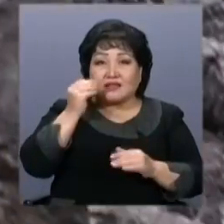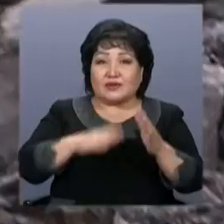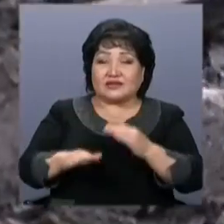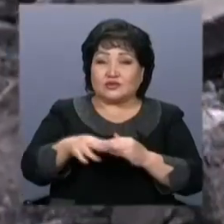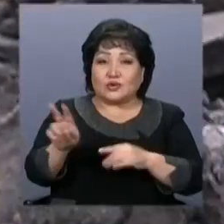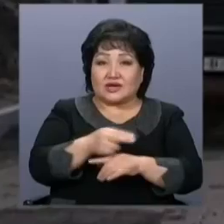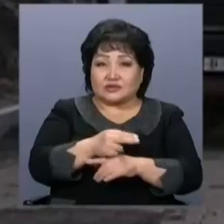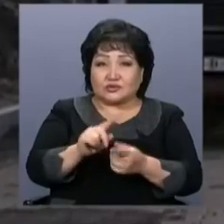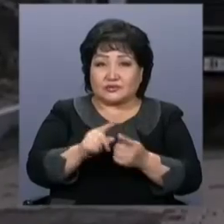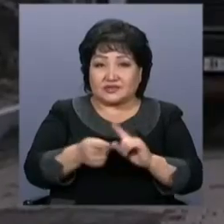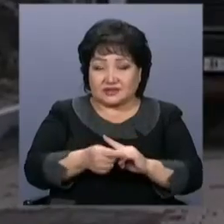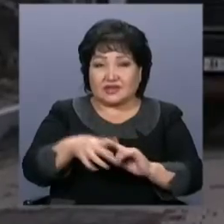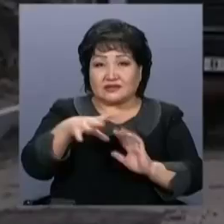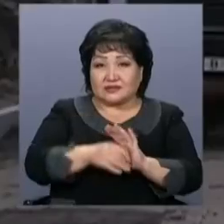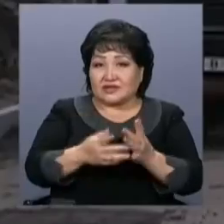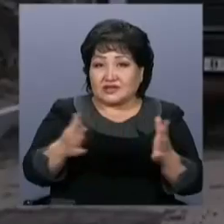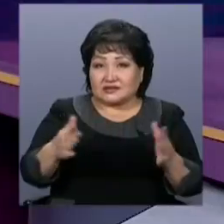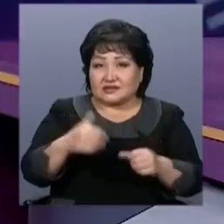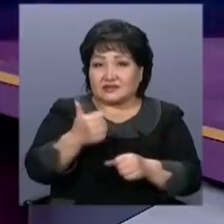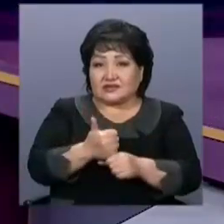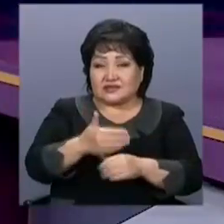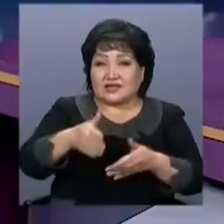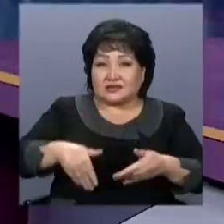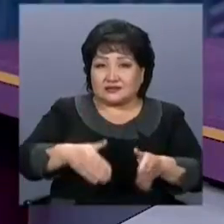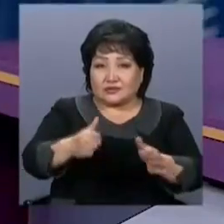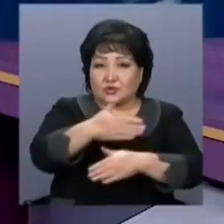реконструкциялау аясында бірқатар негізгі даңғылдар мен көшелер,